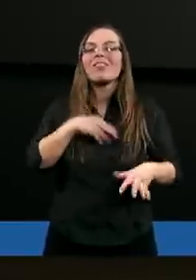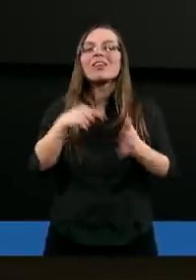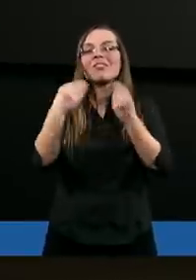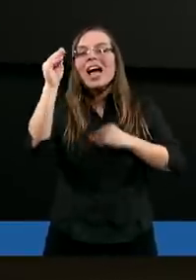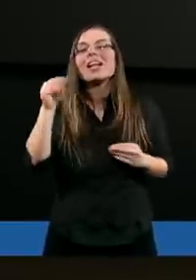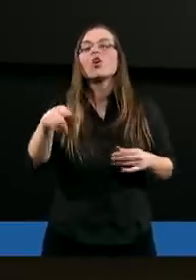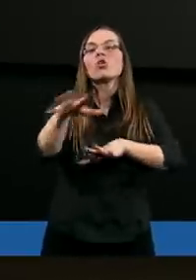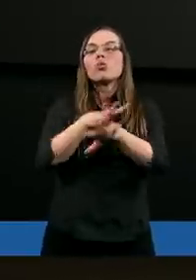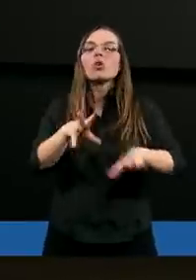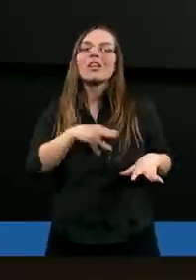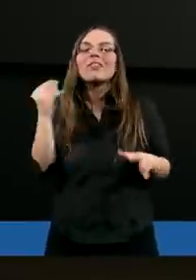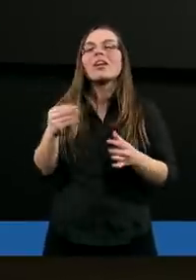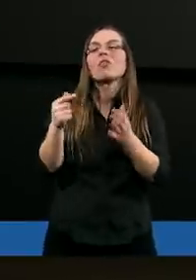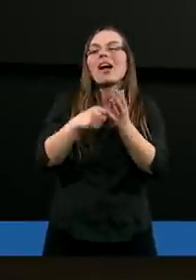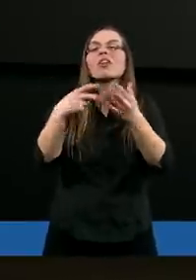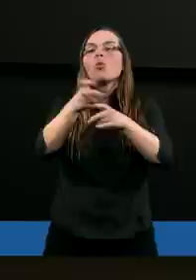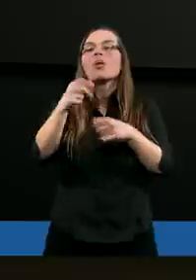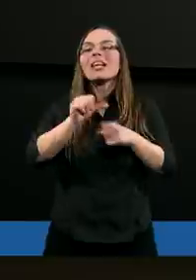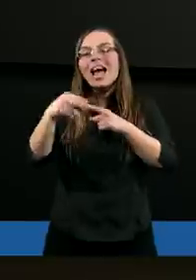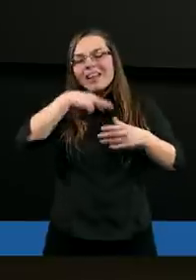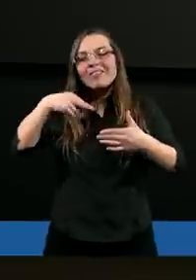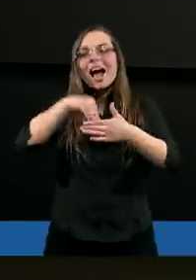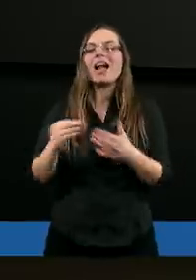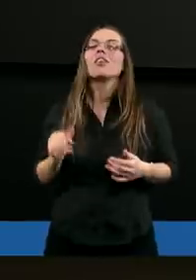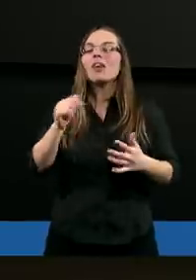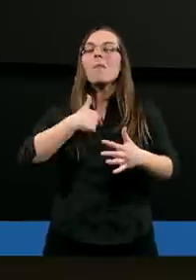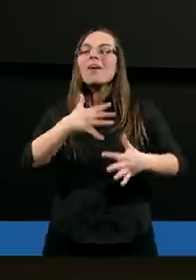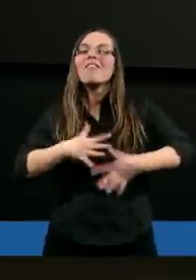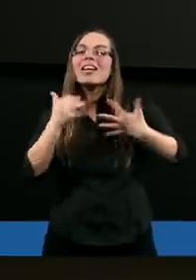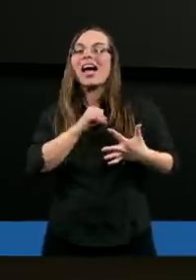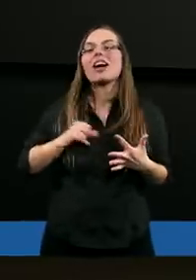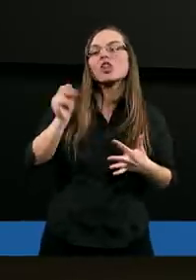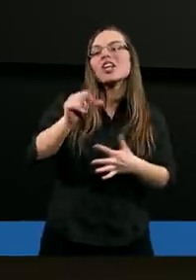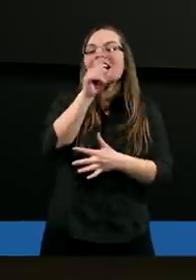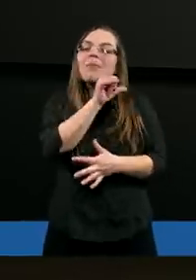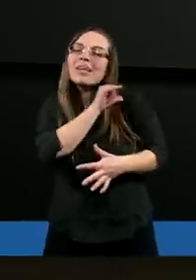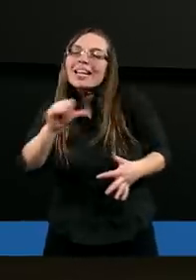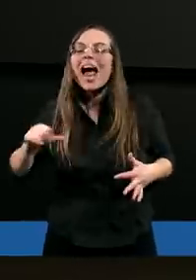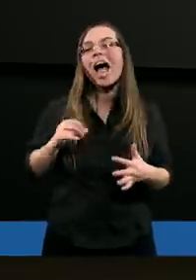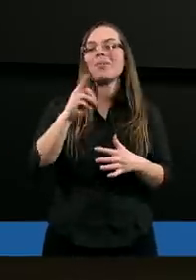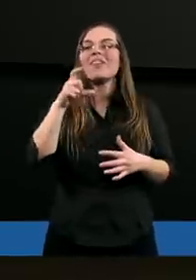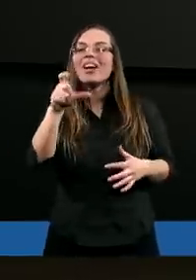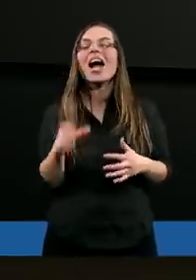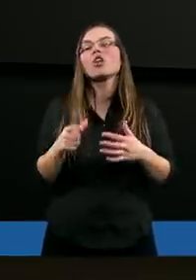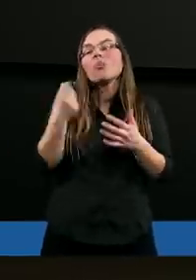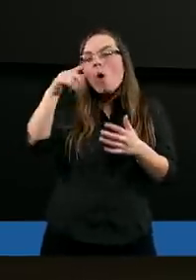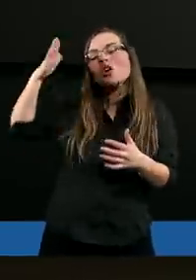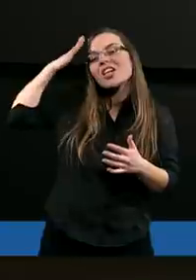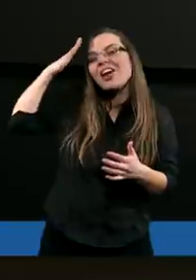A teraz Duch Święty wpłynął na mnie, prawda? I mi się wydaje, że my sami wręcz